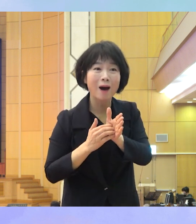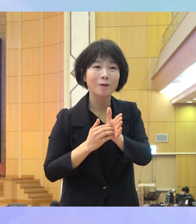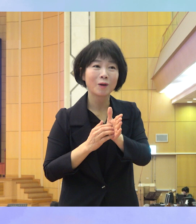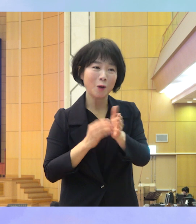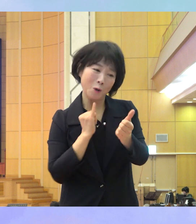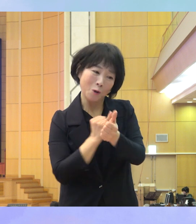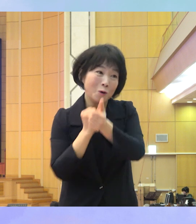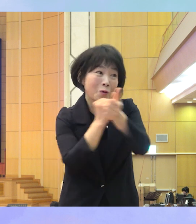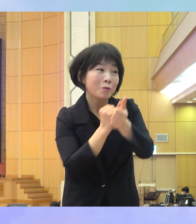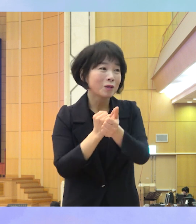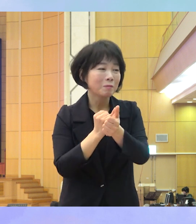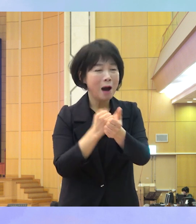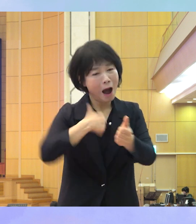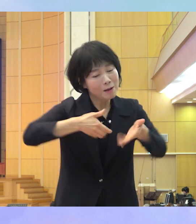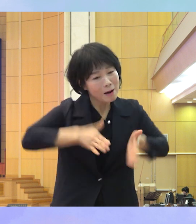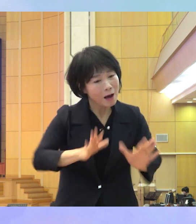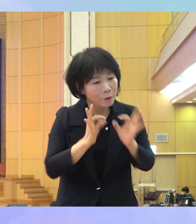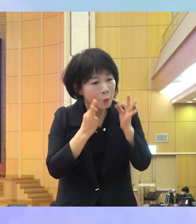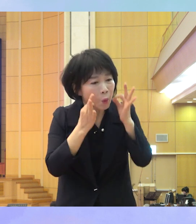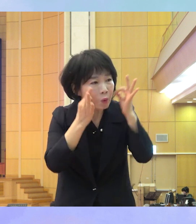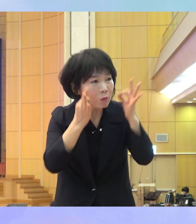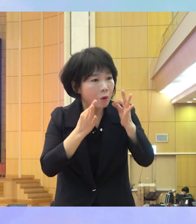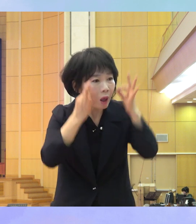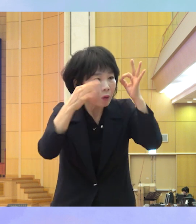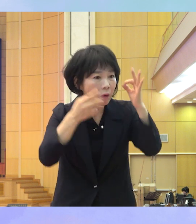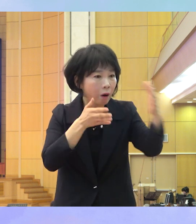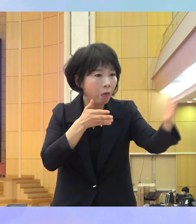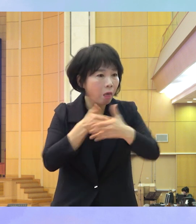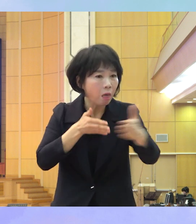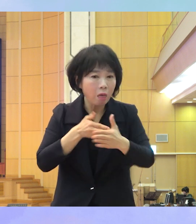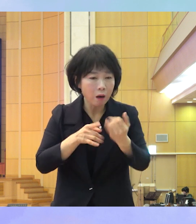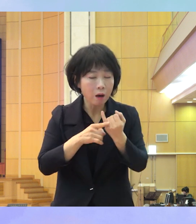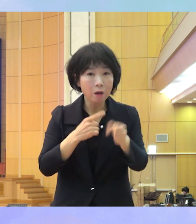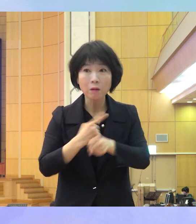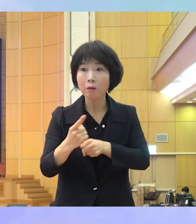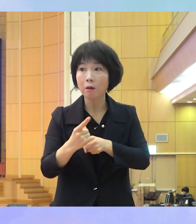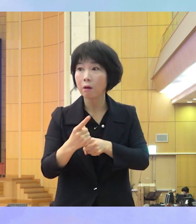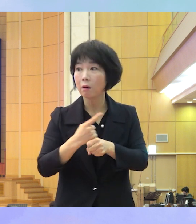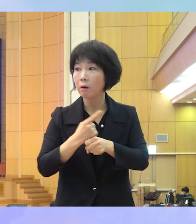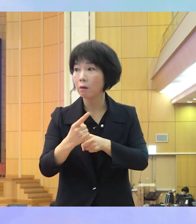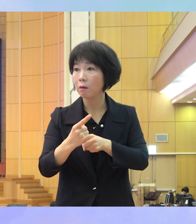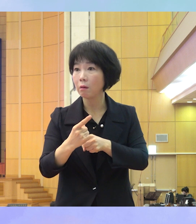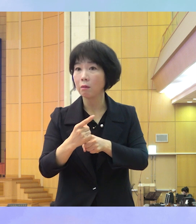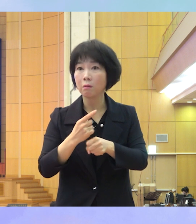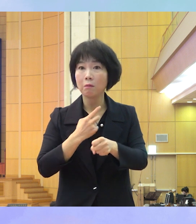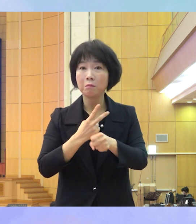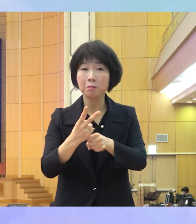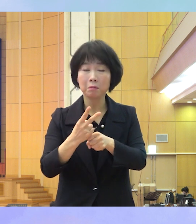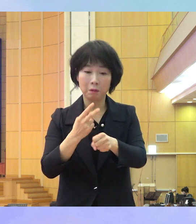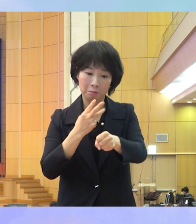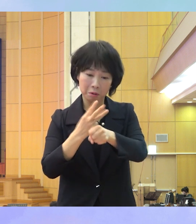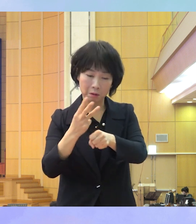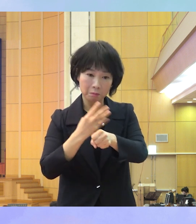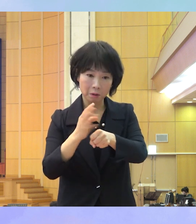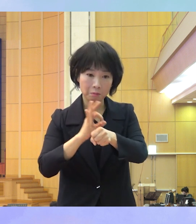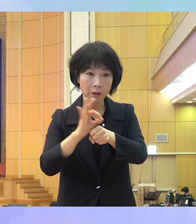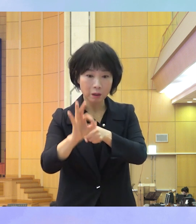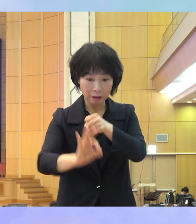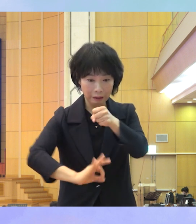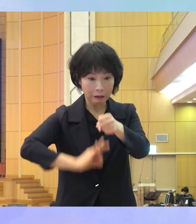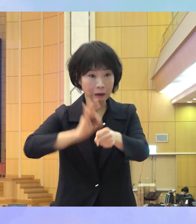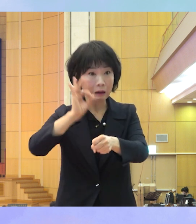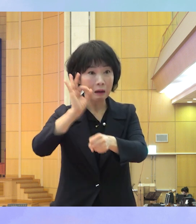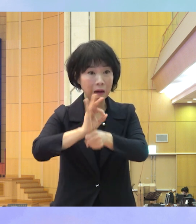낳으려고 엄청나게 노력을 하는데 1년이 지나고 10년이 지나고 20년이